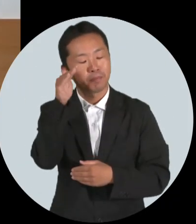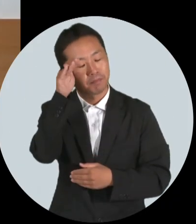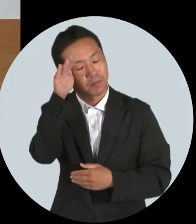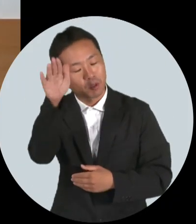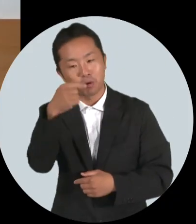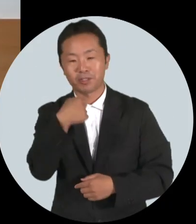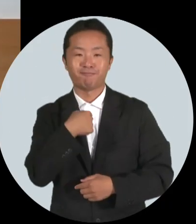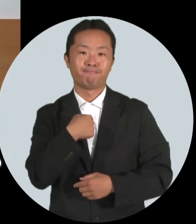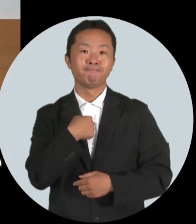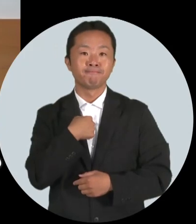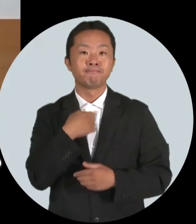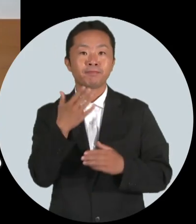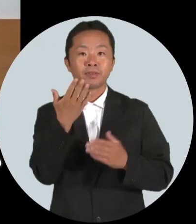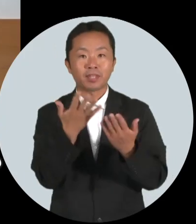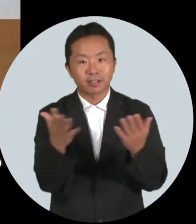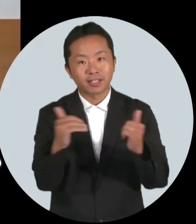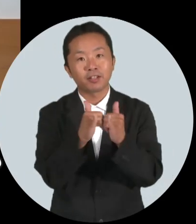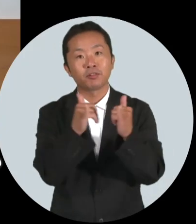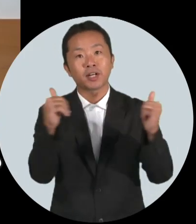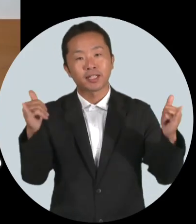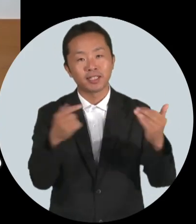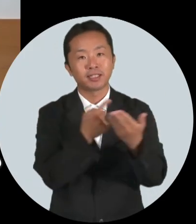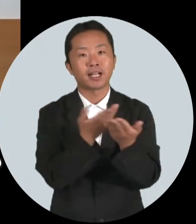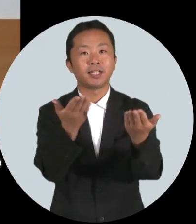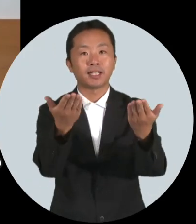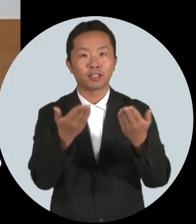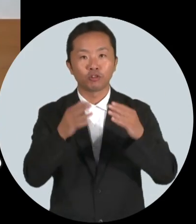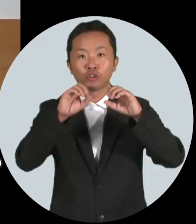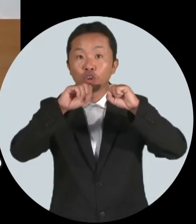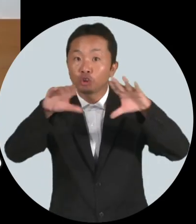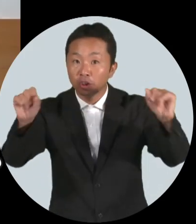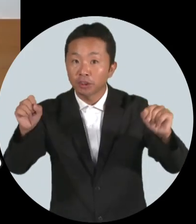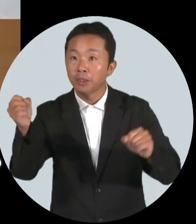様に参加いただきますよう周知と、また合わせて当日の取